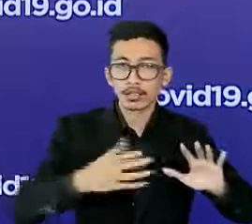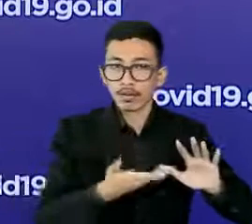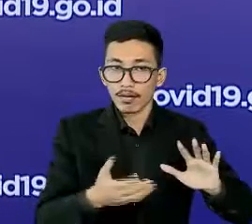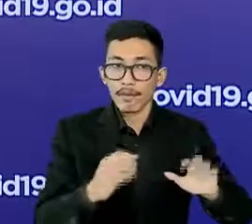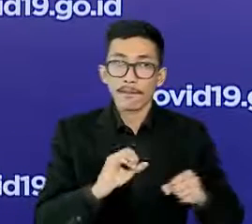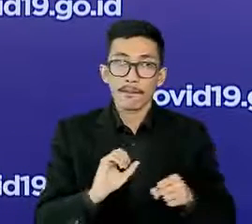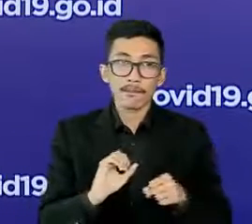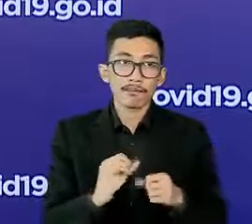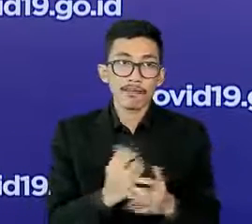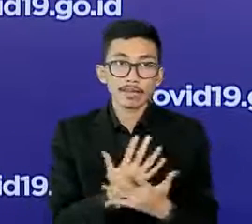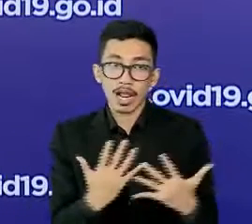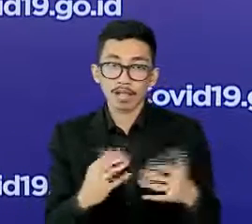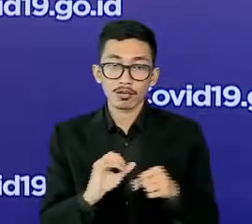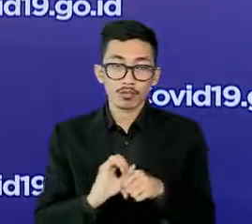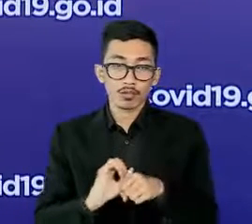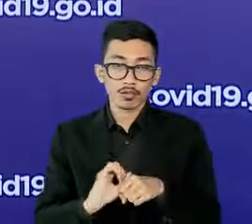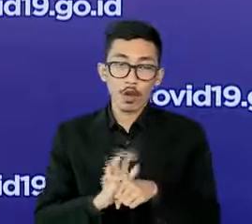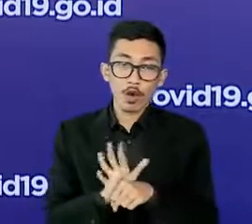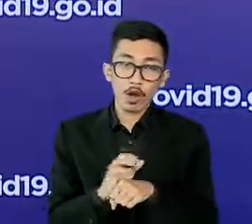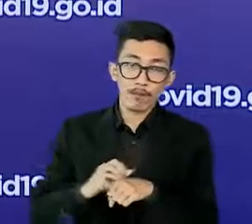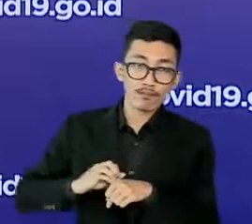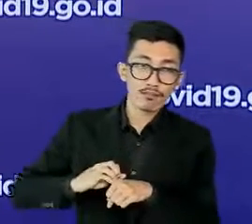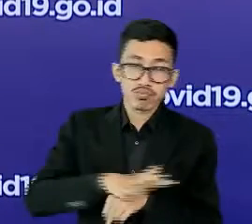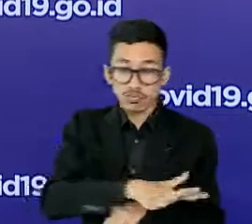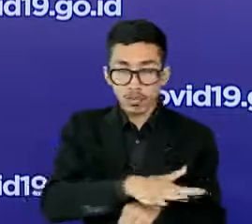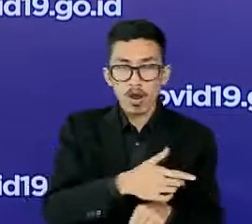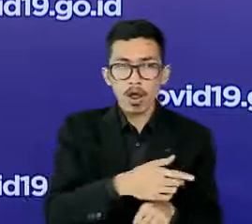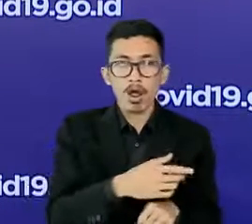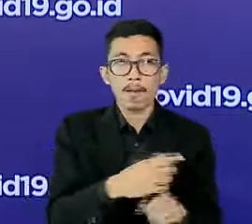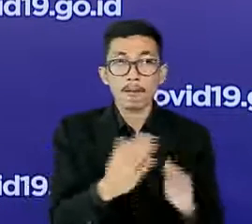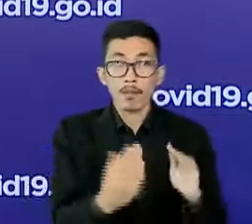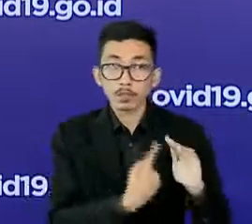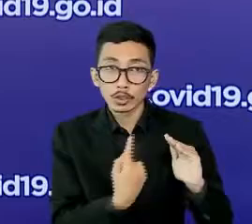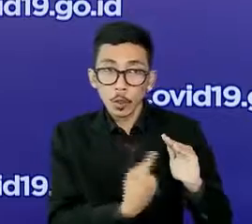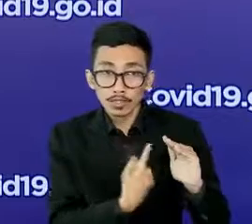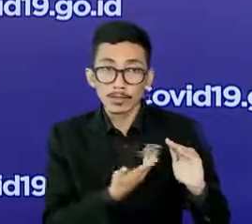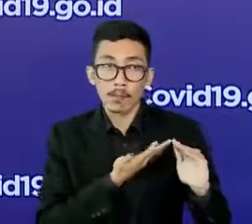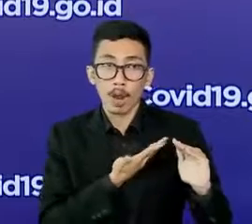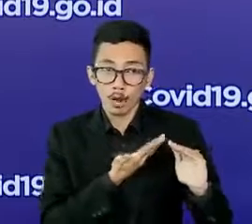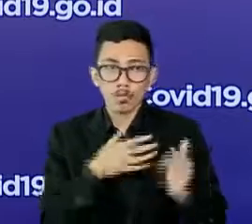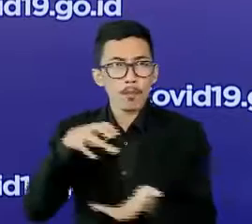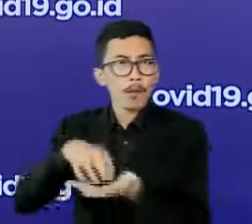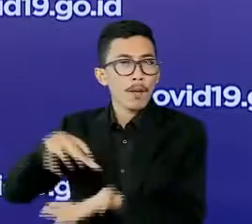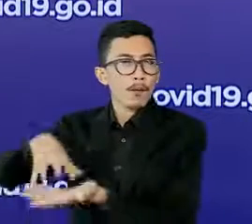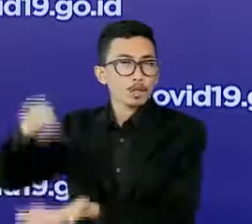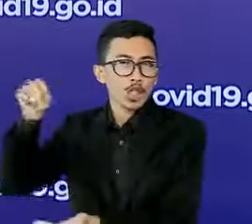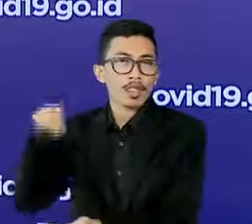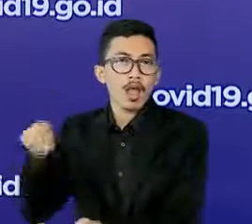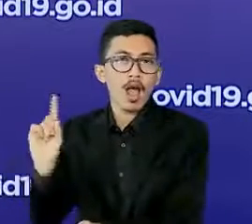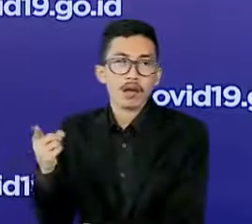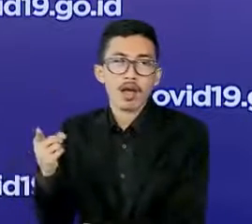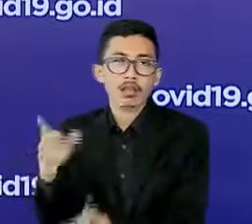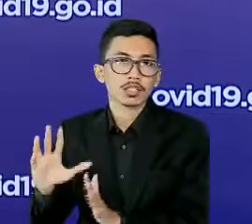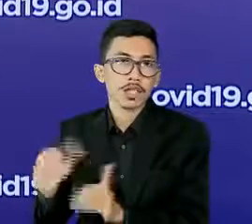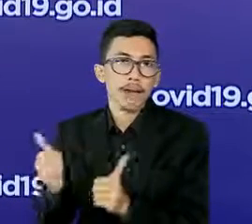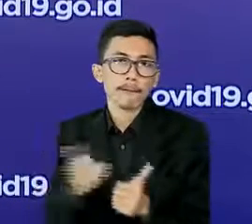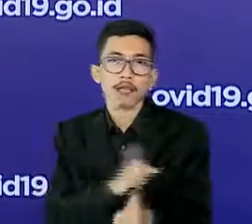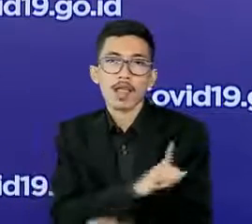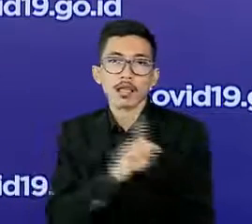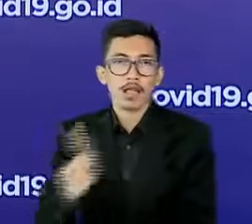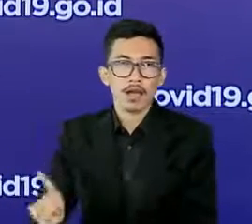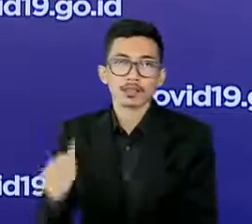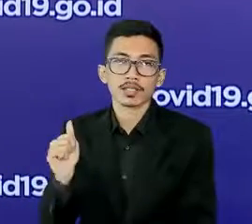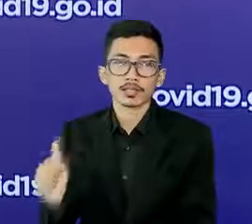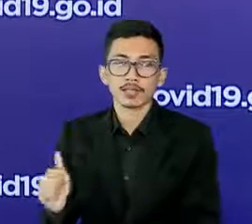terpapar iso Man cuman bisa melakukan isolasi terpusat di tempat-tempat yang sudah kita